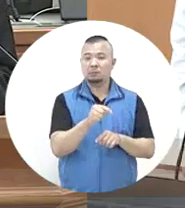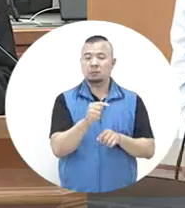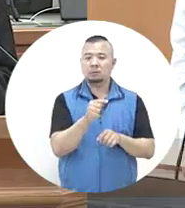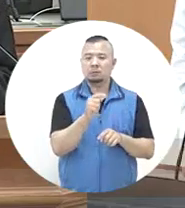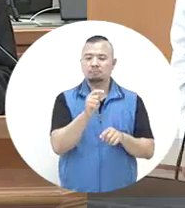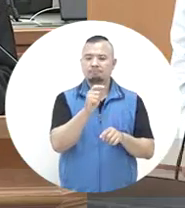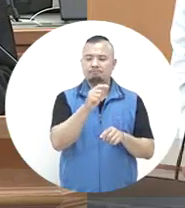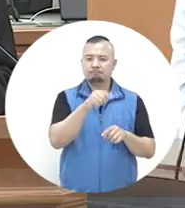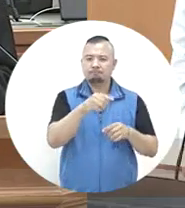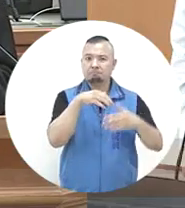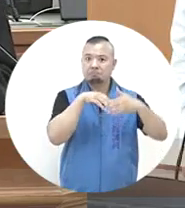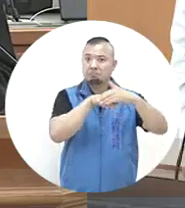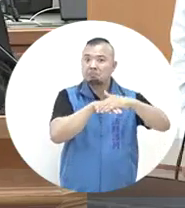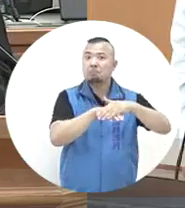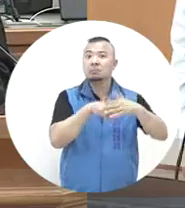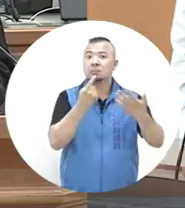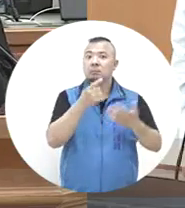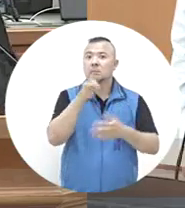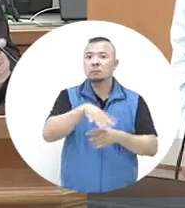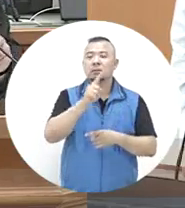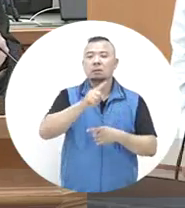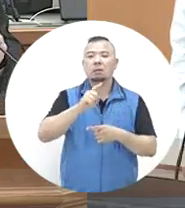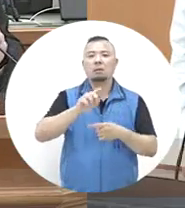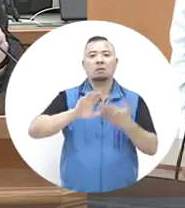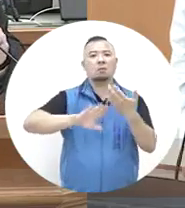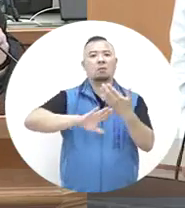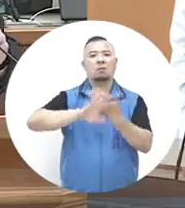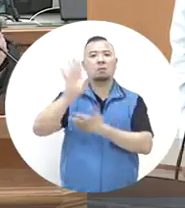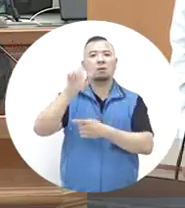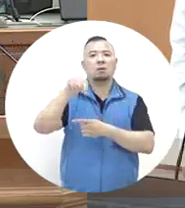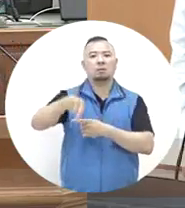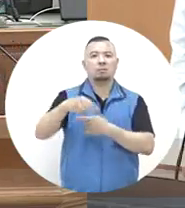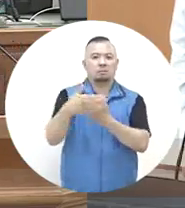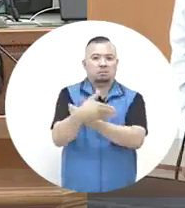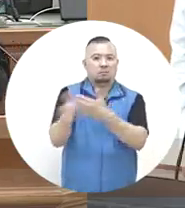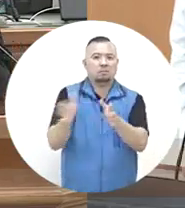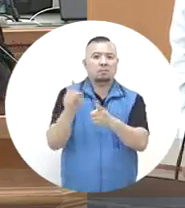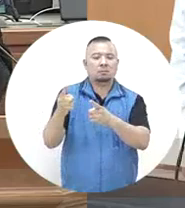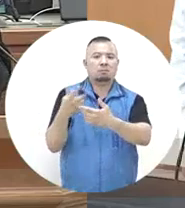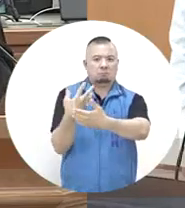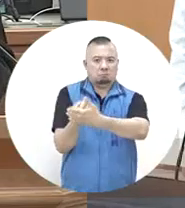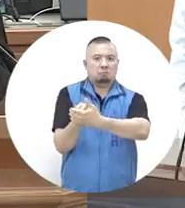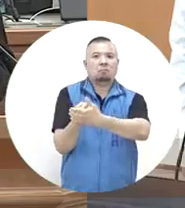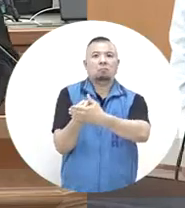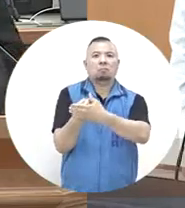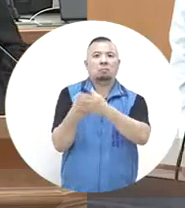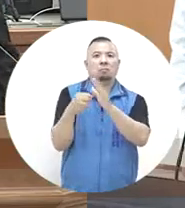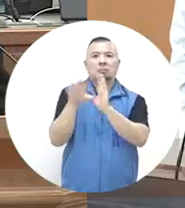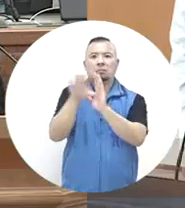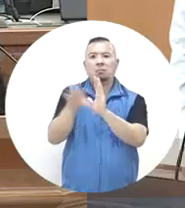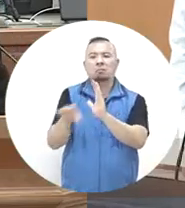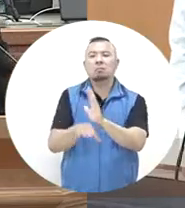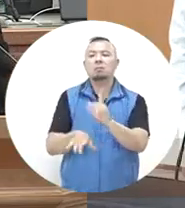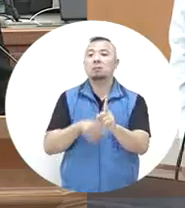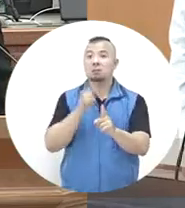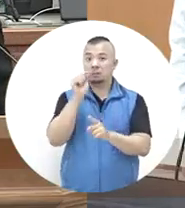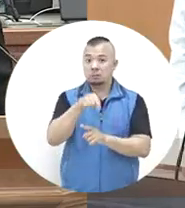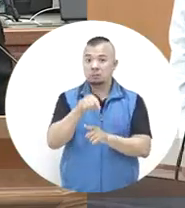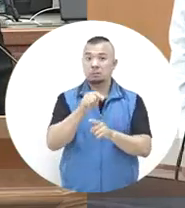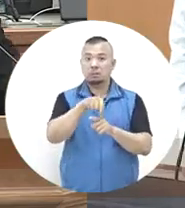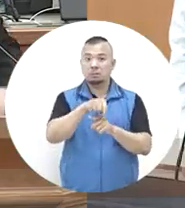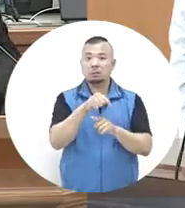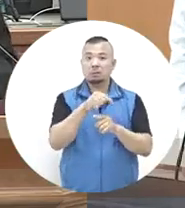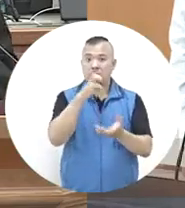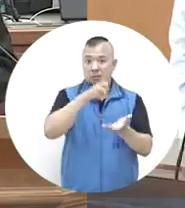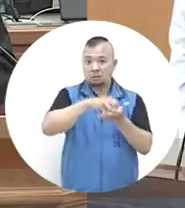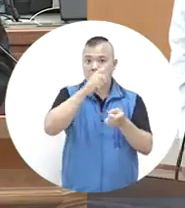来干室外的干式储存，室外的干式储存。那室外的干式储存，其实我在核安监督委员